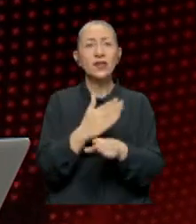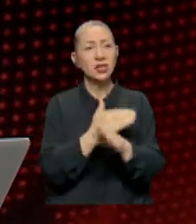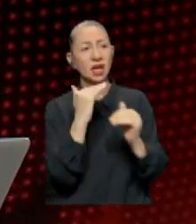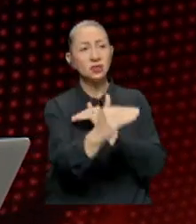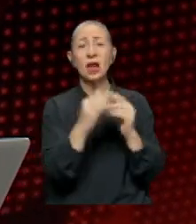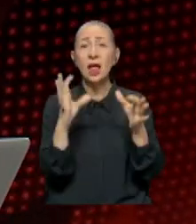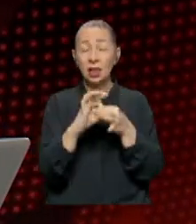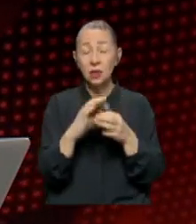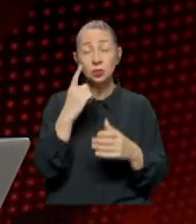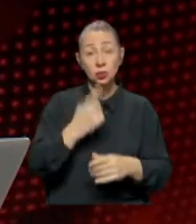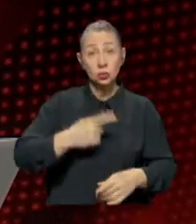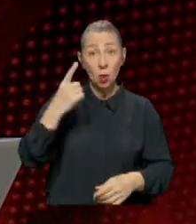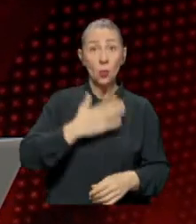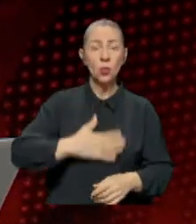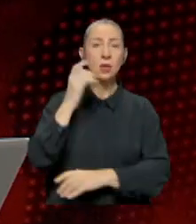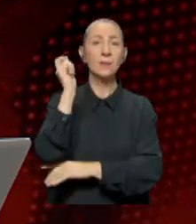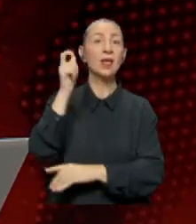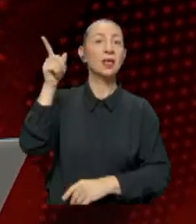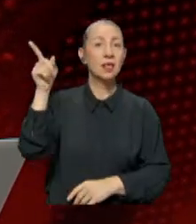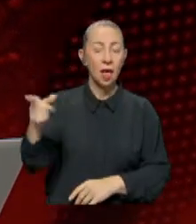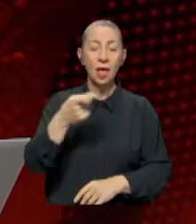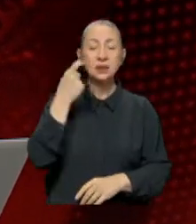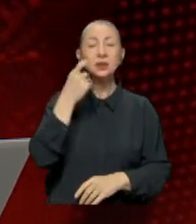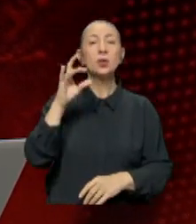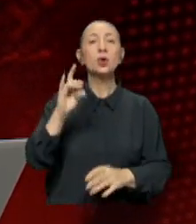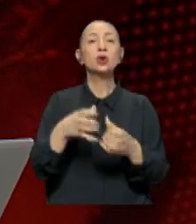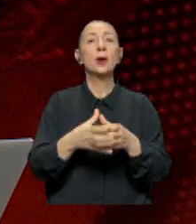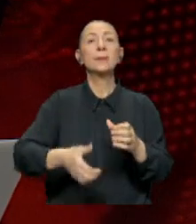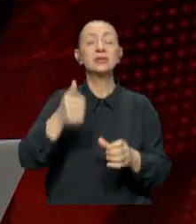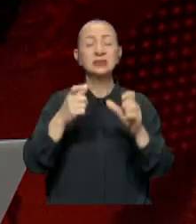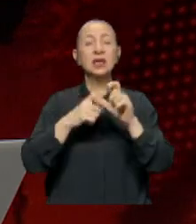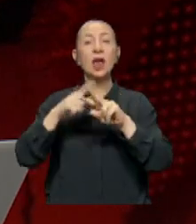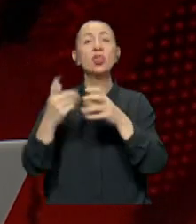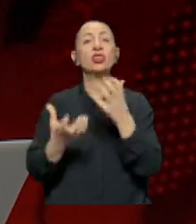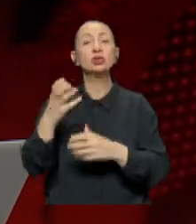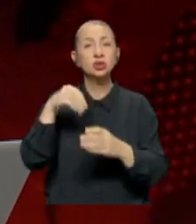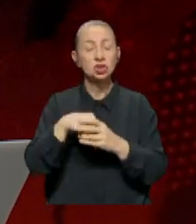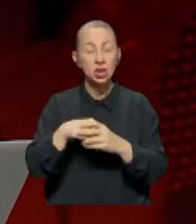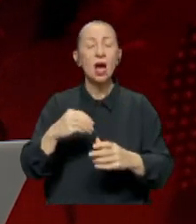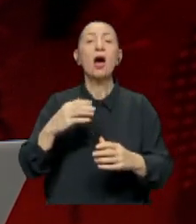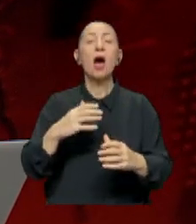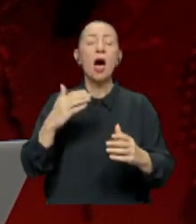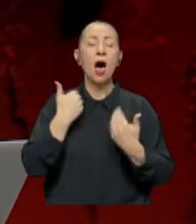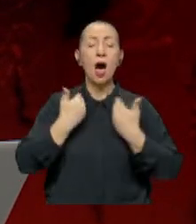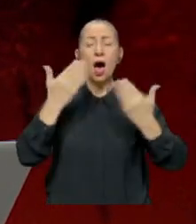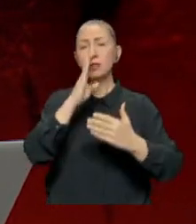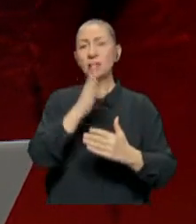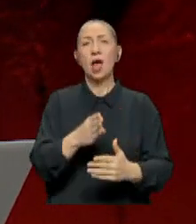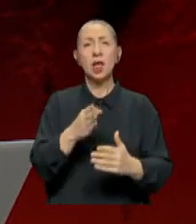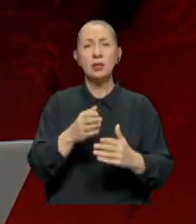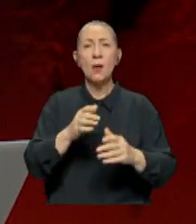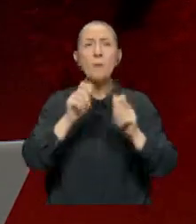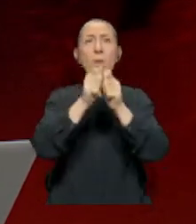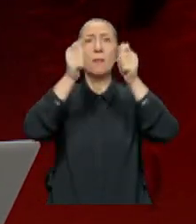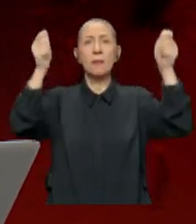ilgili. Cumhurbaşkanının Bursa mitinginde eski Ülke Ocakları Başkanı Sinan Ateş için adalet pankartları asıldı,